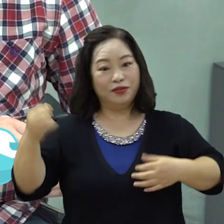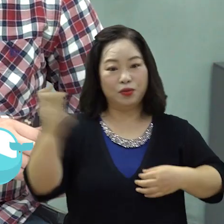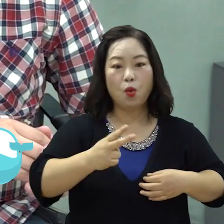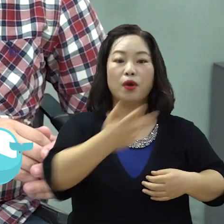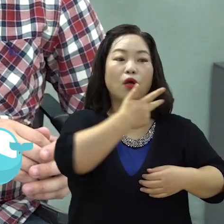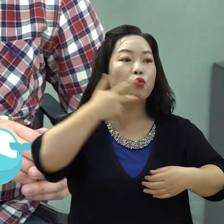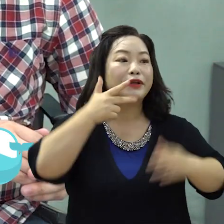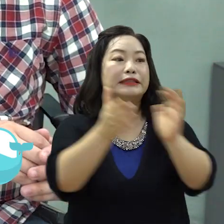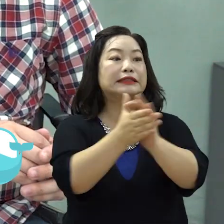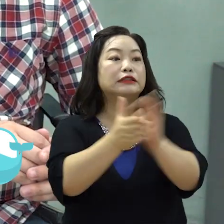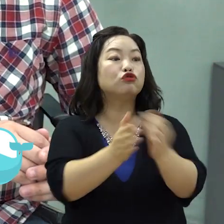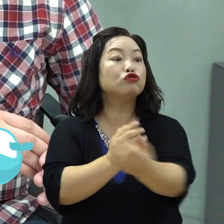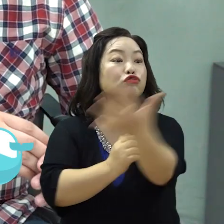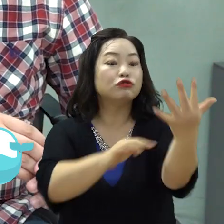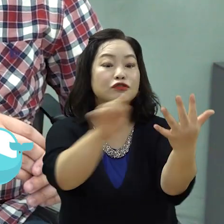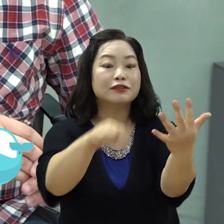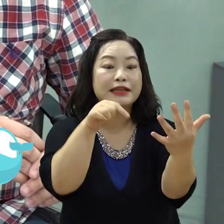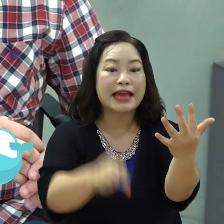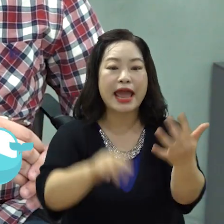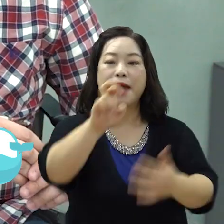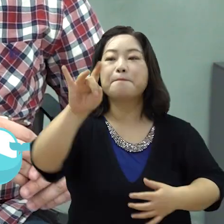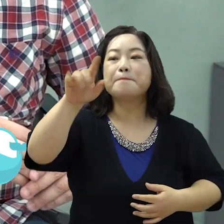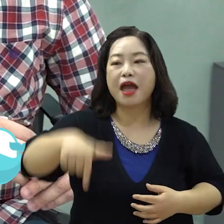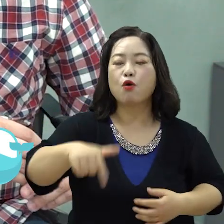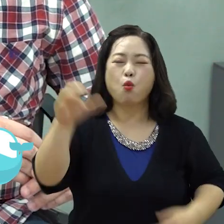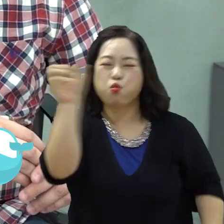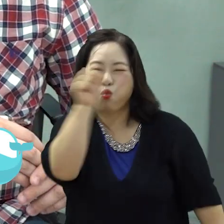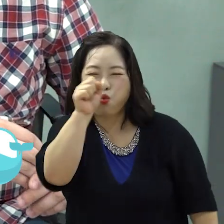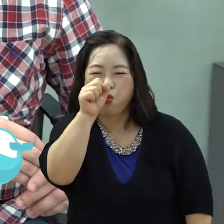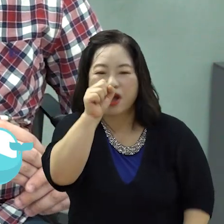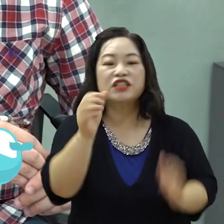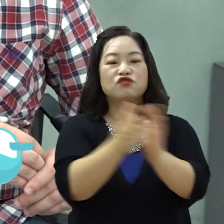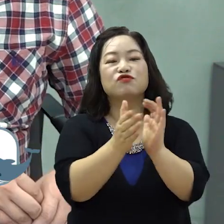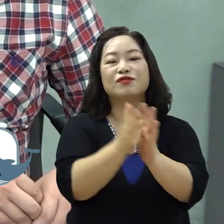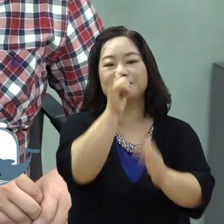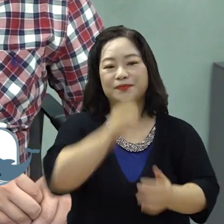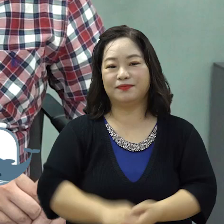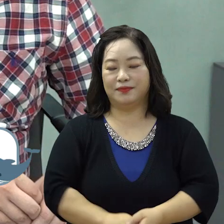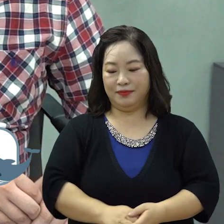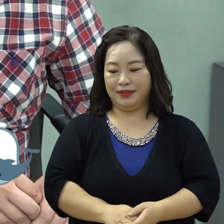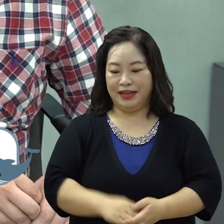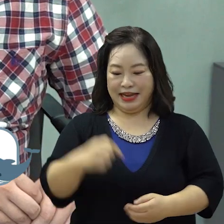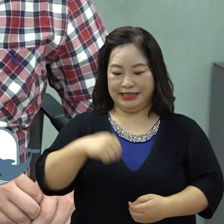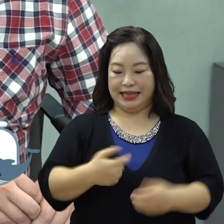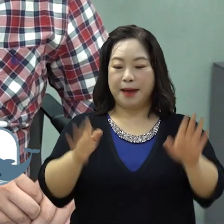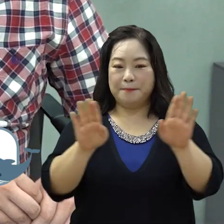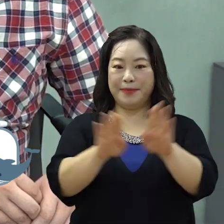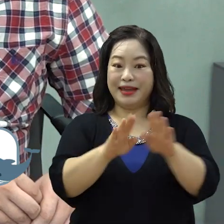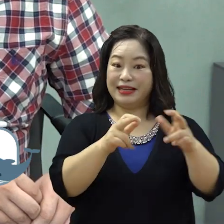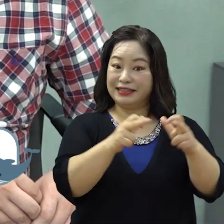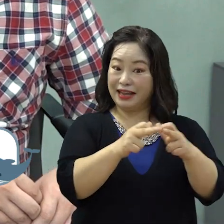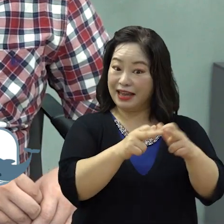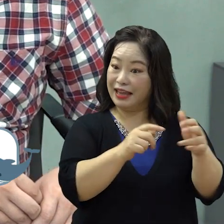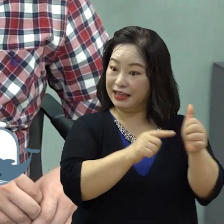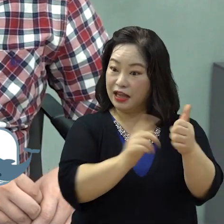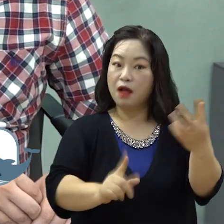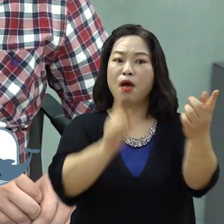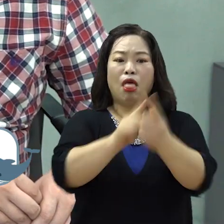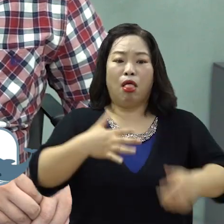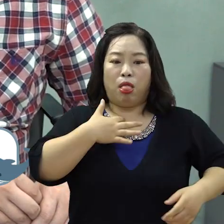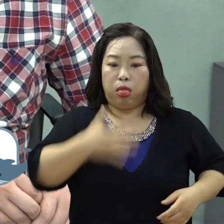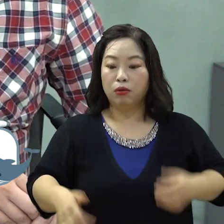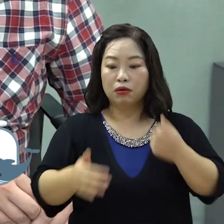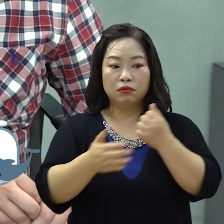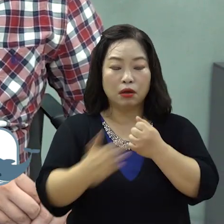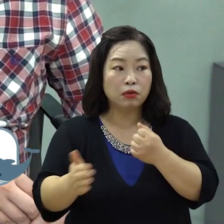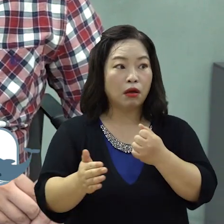또 영국인 친구 중에는 액을 유난히 좋아하는 친구가 있었어요. 자폐인을 실제로 만난 적이